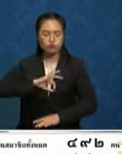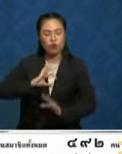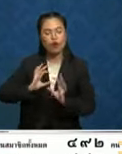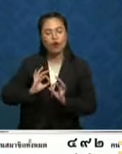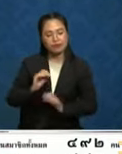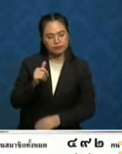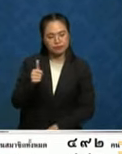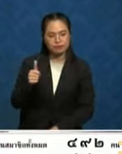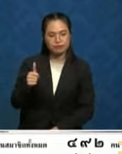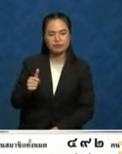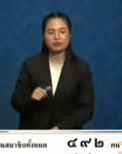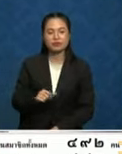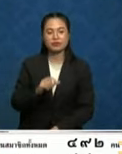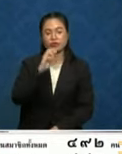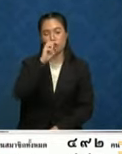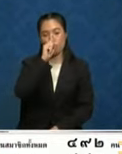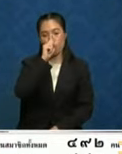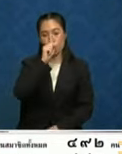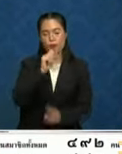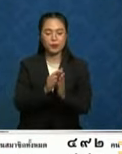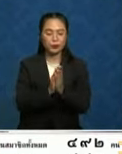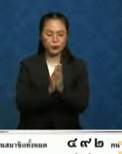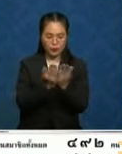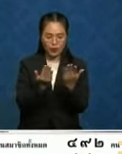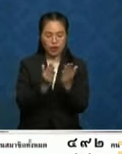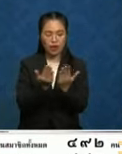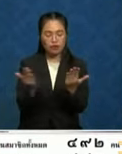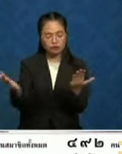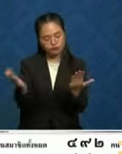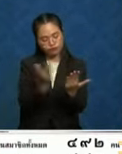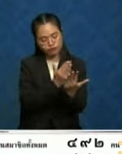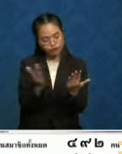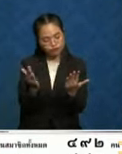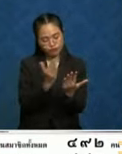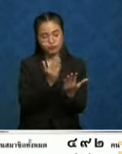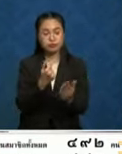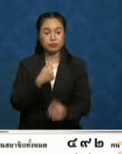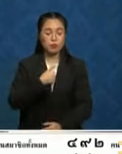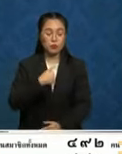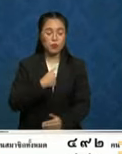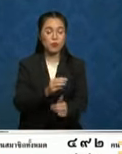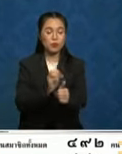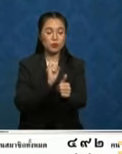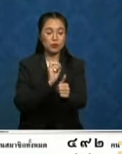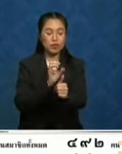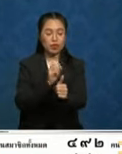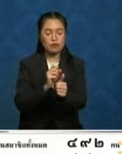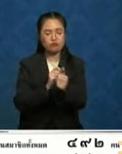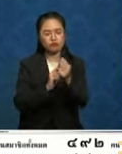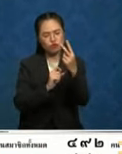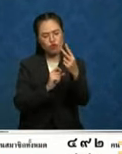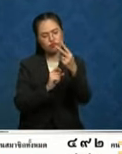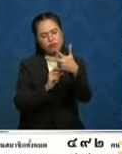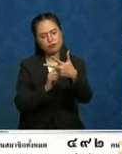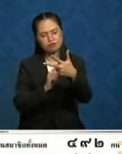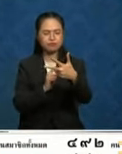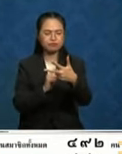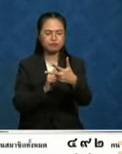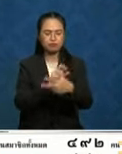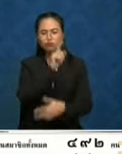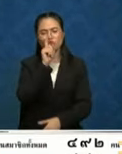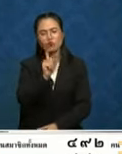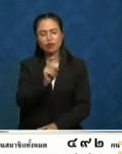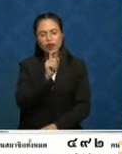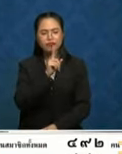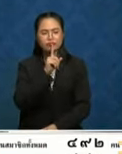ครับจากร่างพยัตดังกล่าวเนี่ยนะครับผมมีข้อเสนอแนะ 2-3ประการแล้วก็มีข้อสงสัยด้วยนะครับ